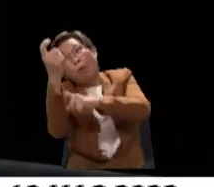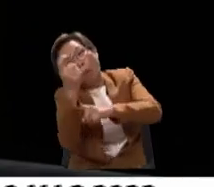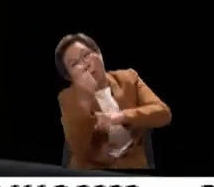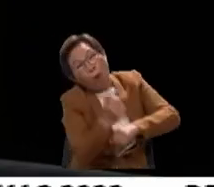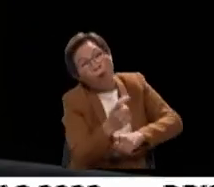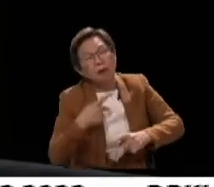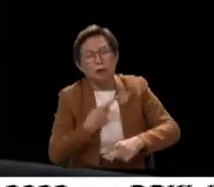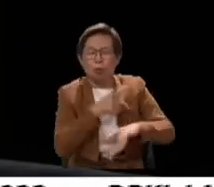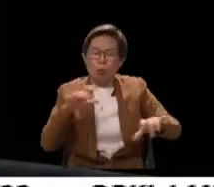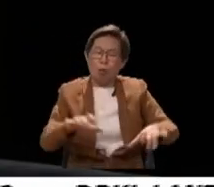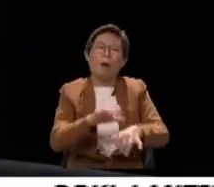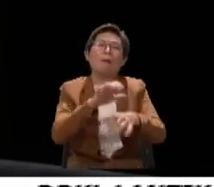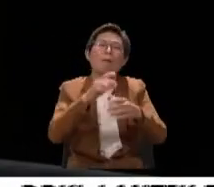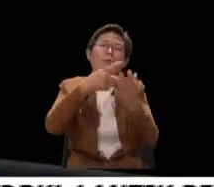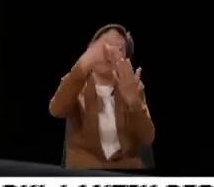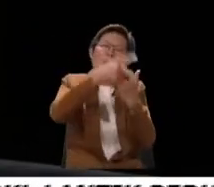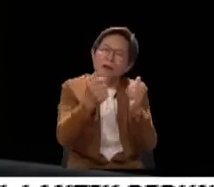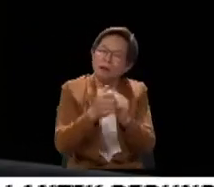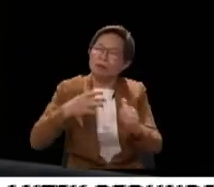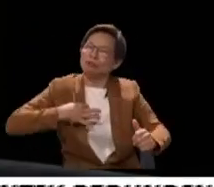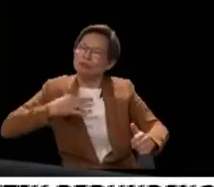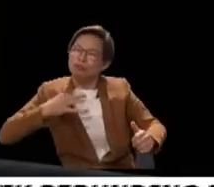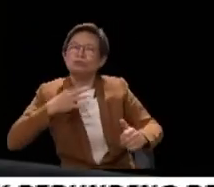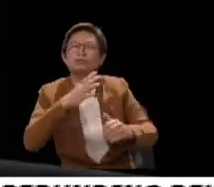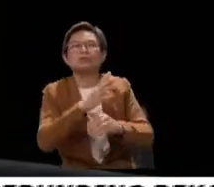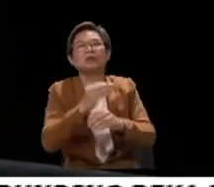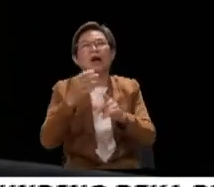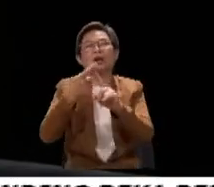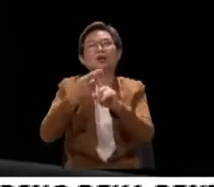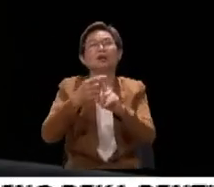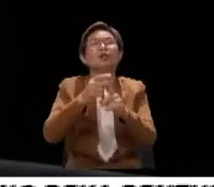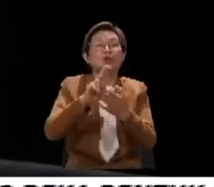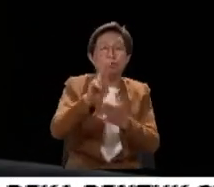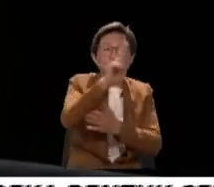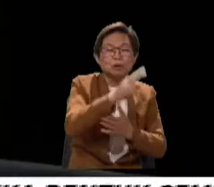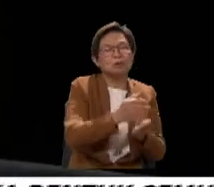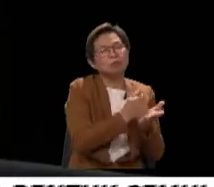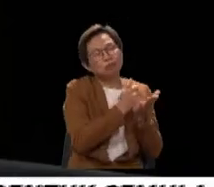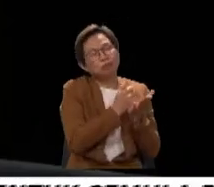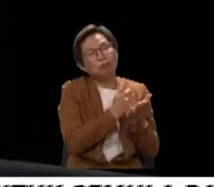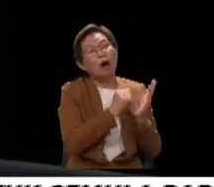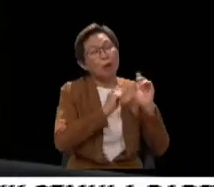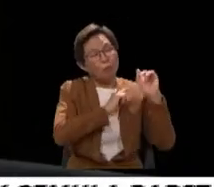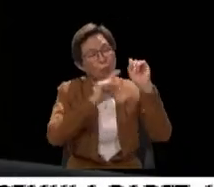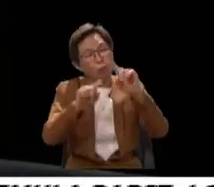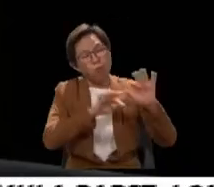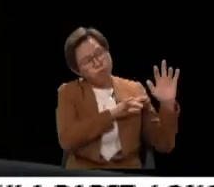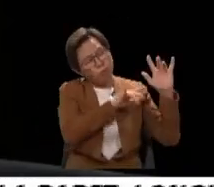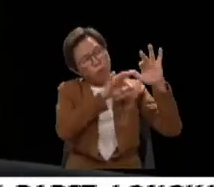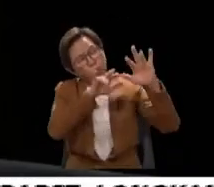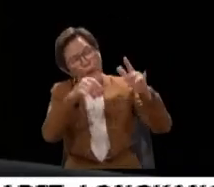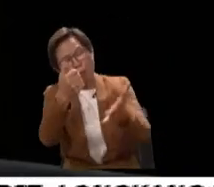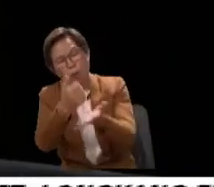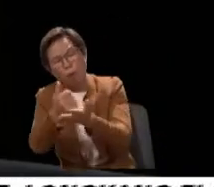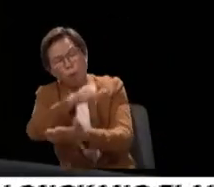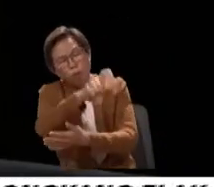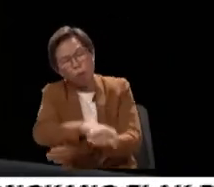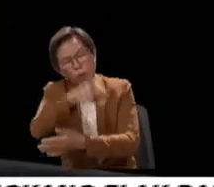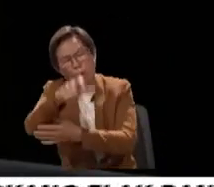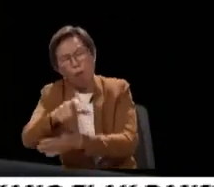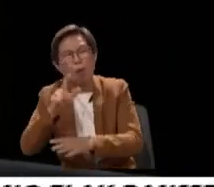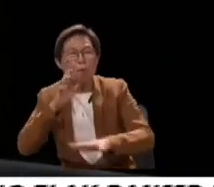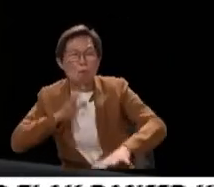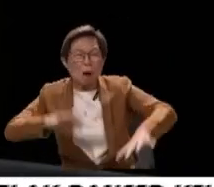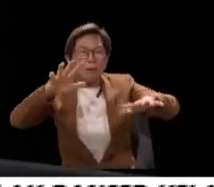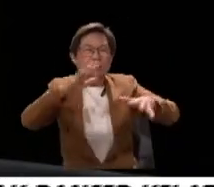program dengan sukarelawan-sukarelawan daripada Universiti dan sebagainya turun Padang membantu apa ni msa-mangsa banjir dari segi pembersihan dan